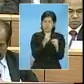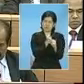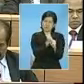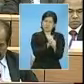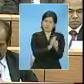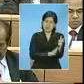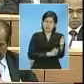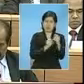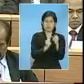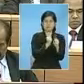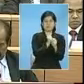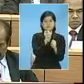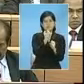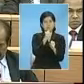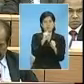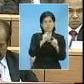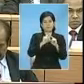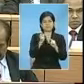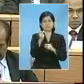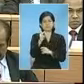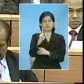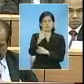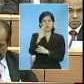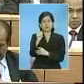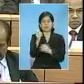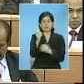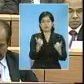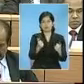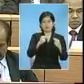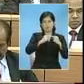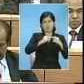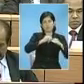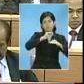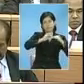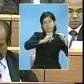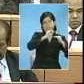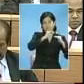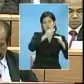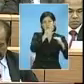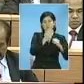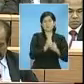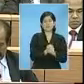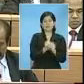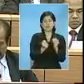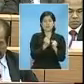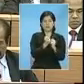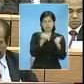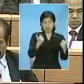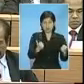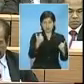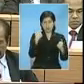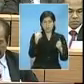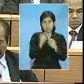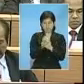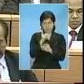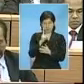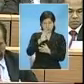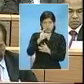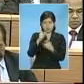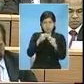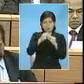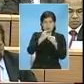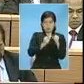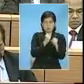ปรากฏว่าคดีไม่คือแช่แข็งอยู่ในตู้เย็นครับปีหน้าปีนี้ครับทราบข่าวว่าคดีก็จะหมดอายุ